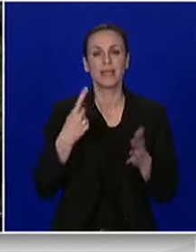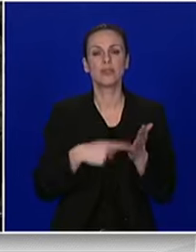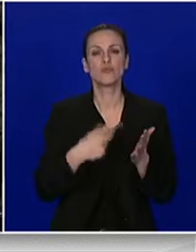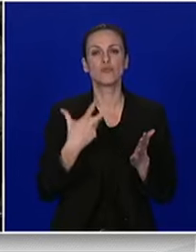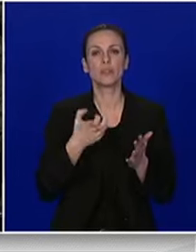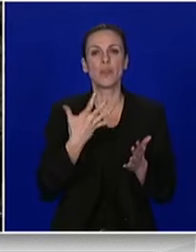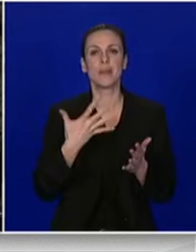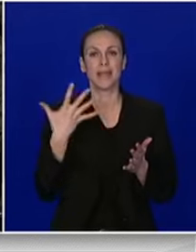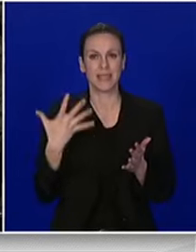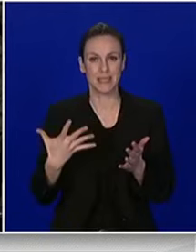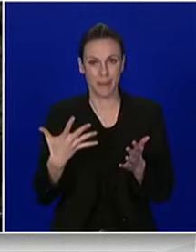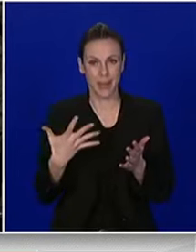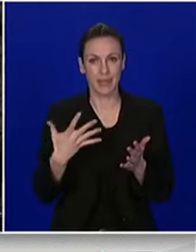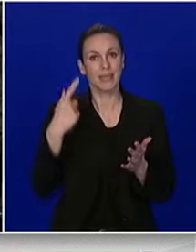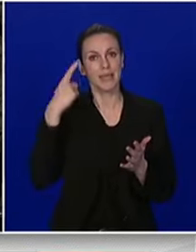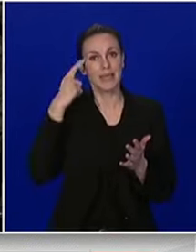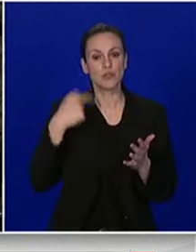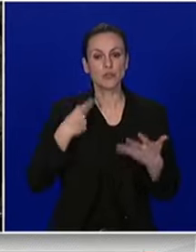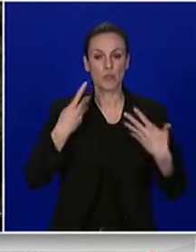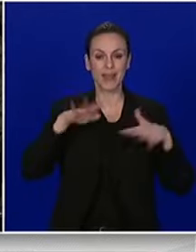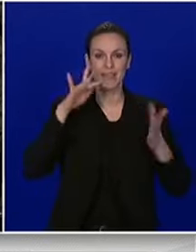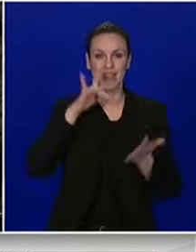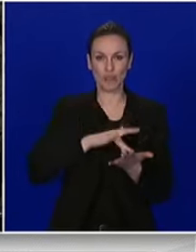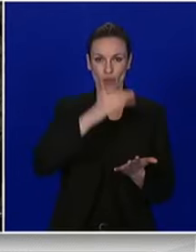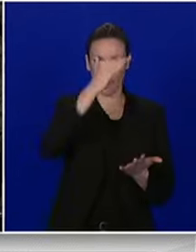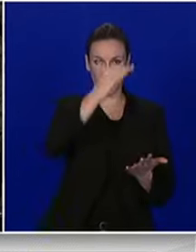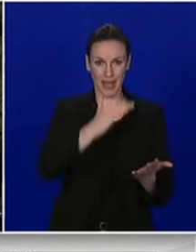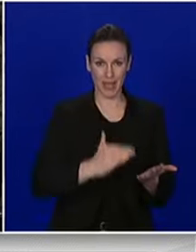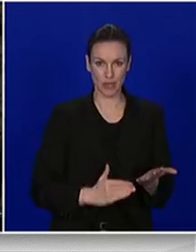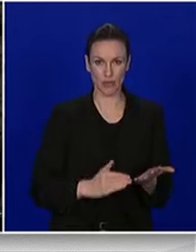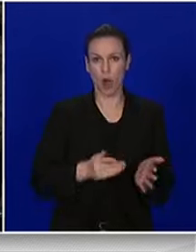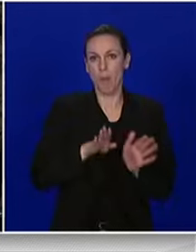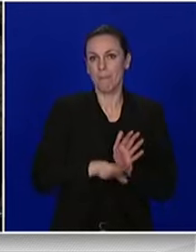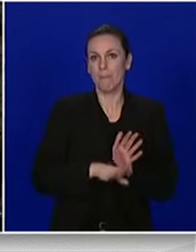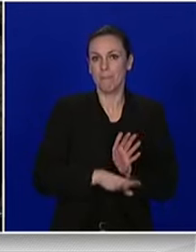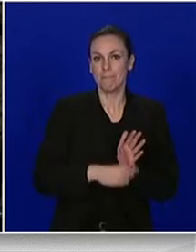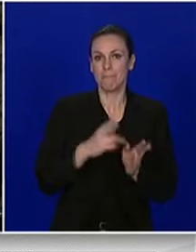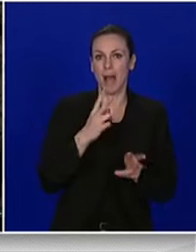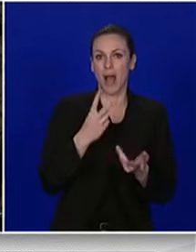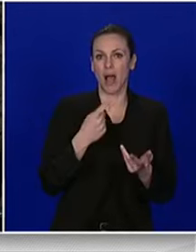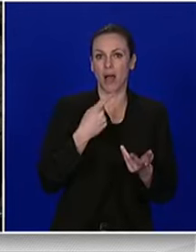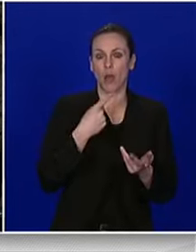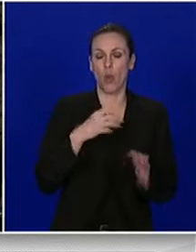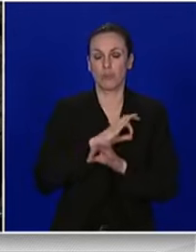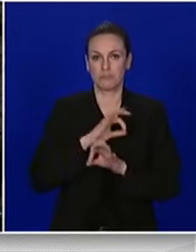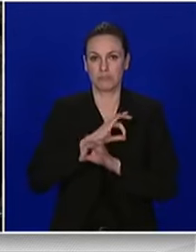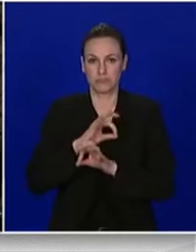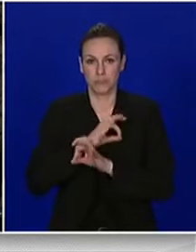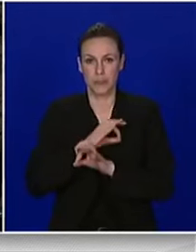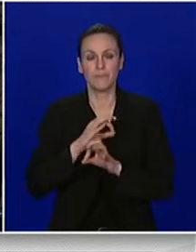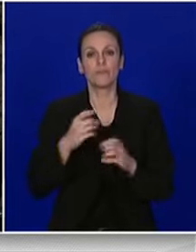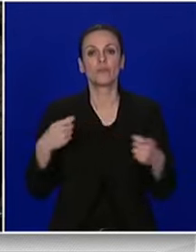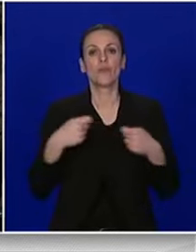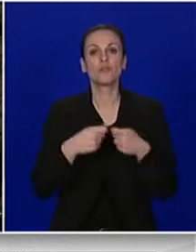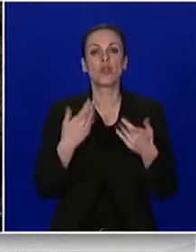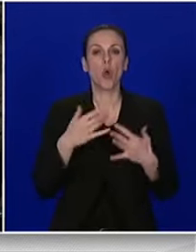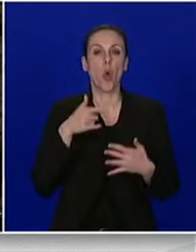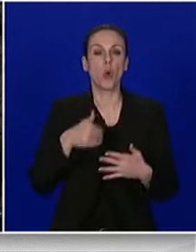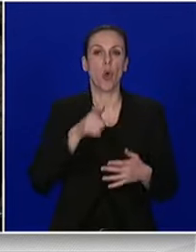1355, što nas stavlja na 19. mjesto na ljestvici zemalja Europske unije što se tiče ovog